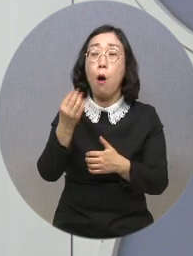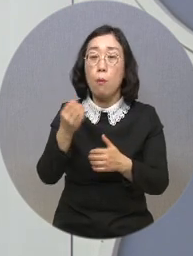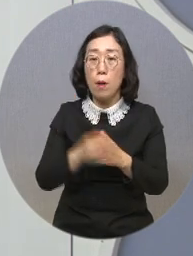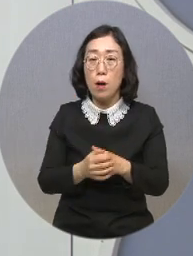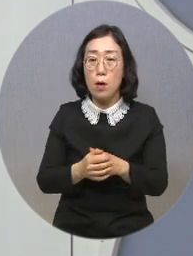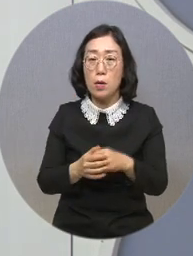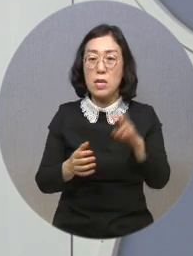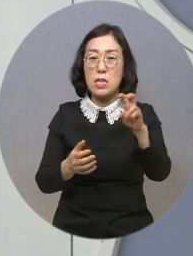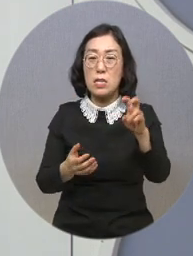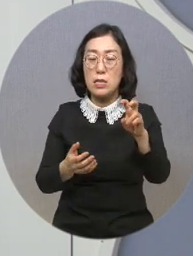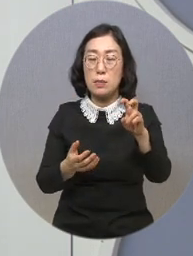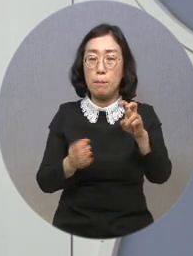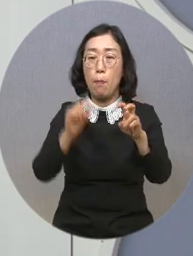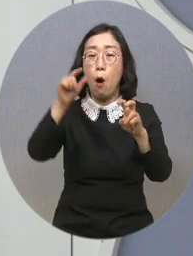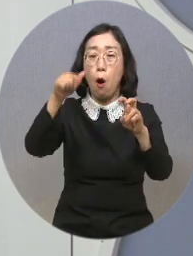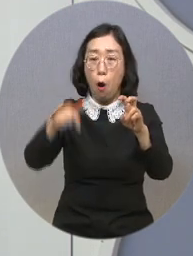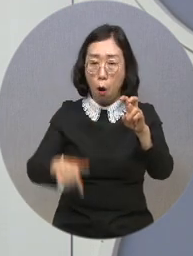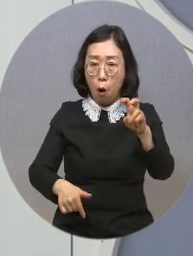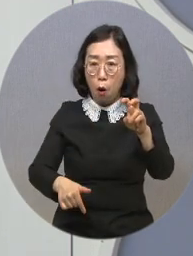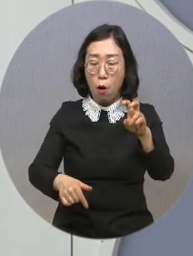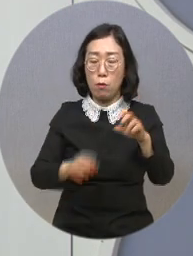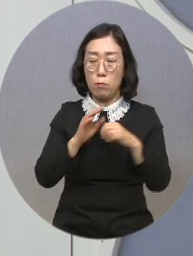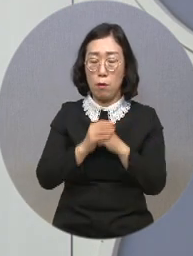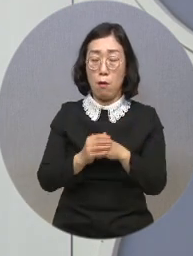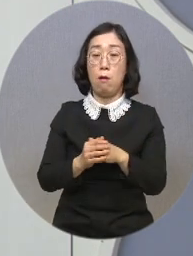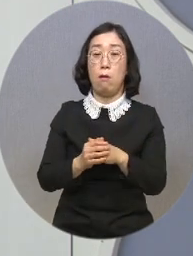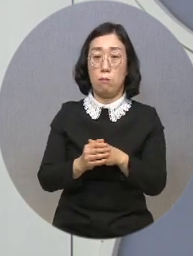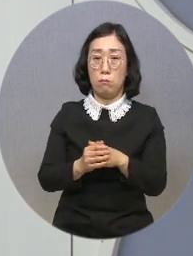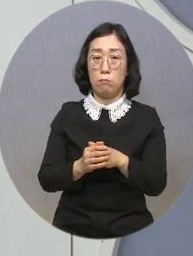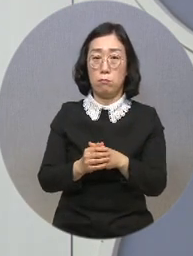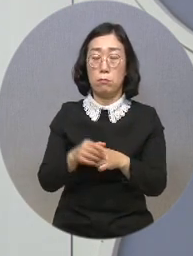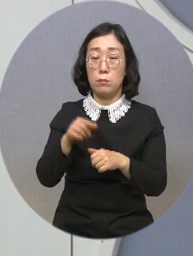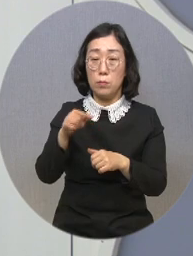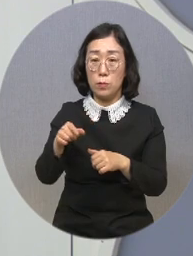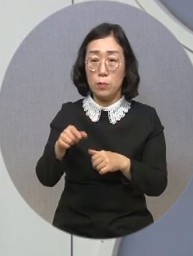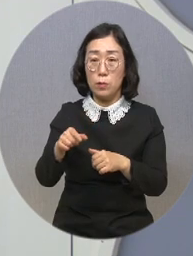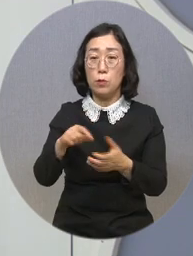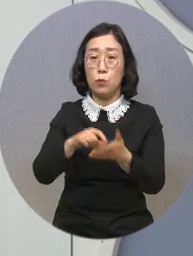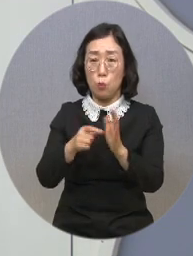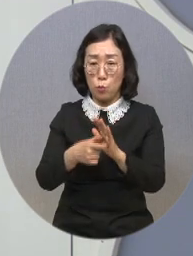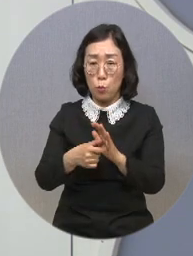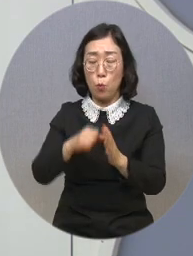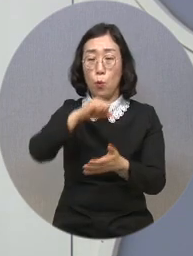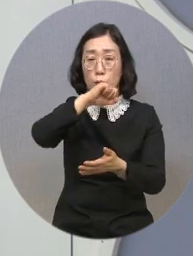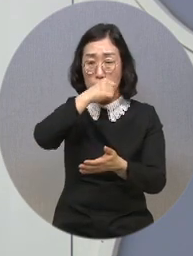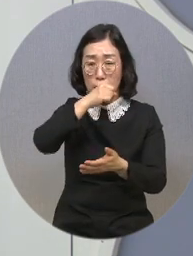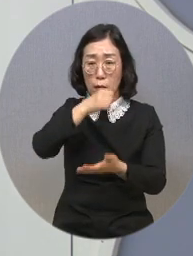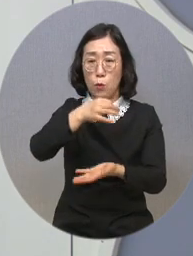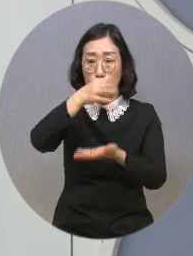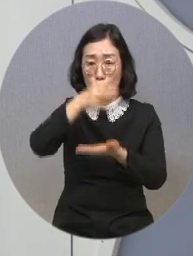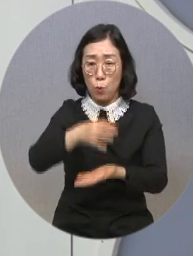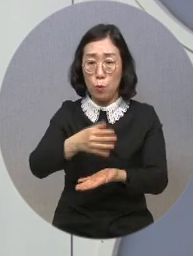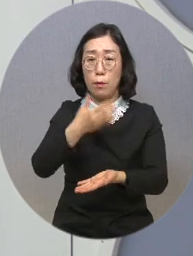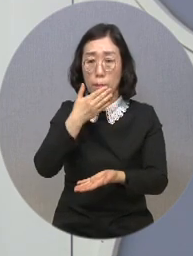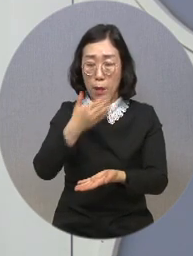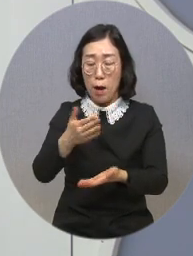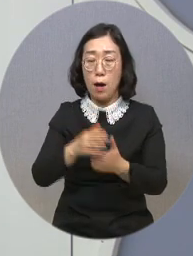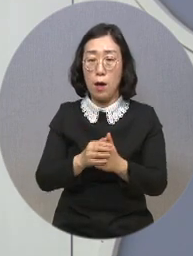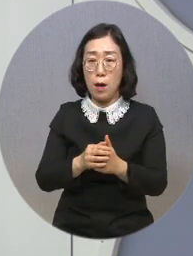한 20억 정도 한다고 그러는 거예요. 그래서 우리나라 그 정도 예산은 아무것도 아니지 않느냐. 그래서 제가 그